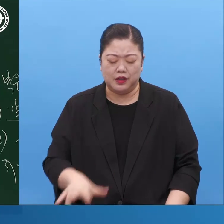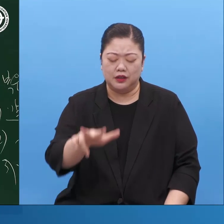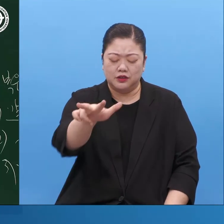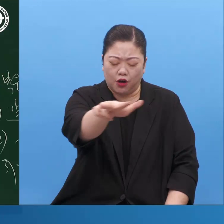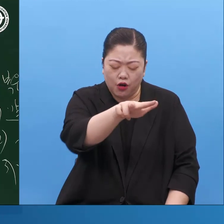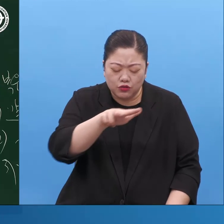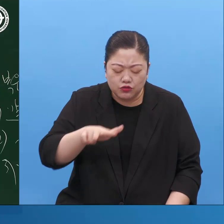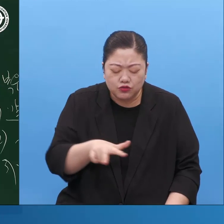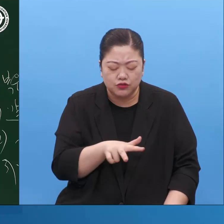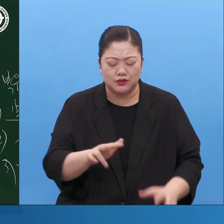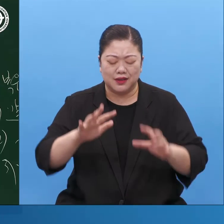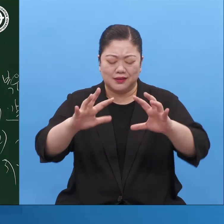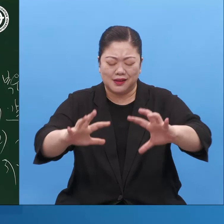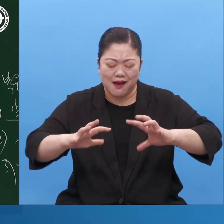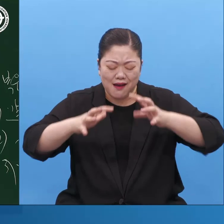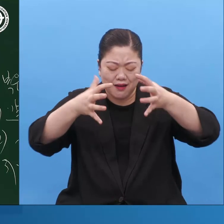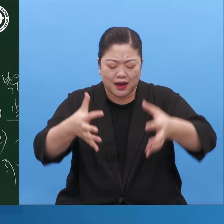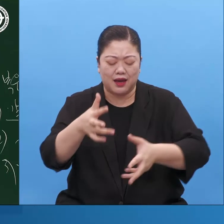산업인들을 위해